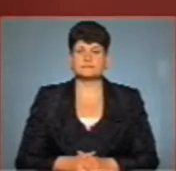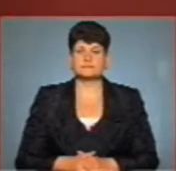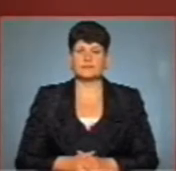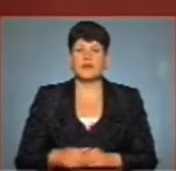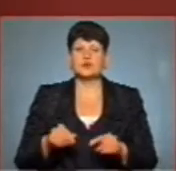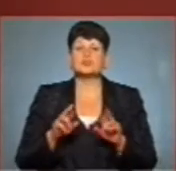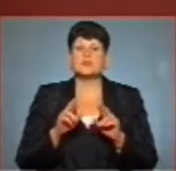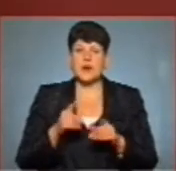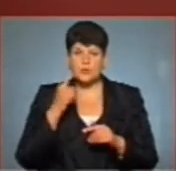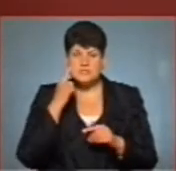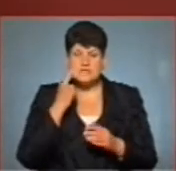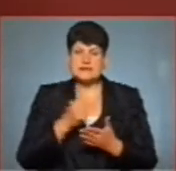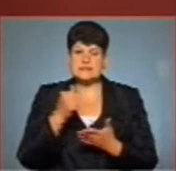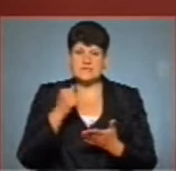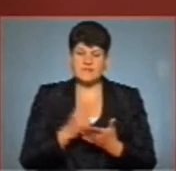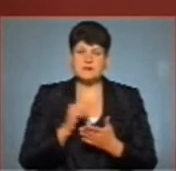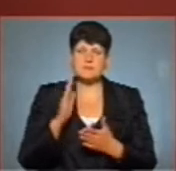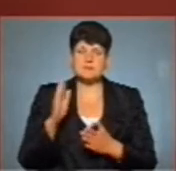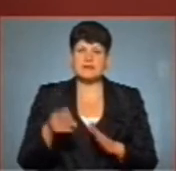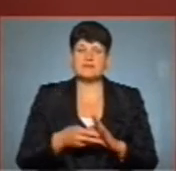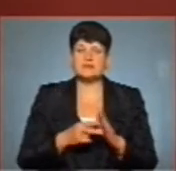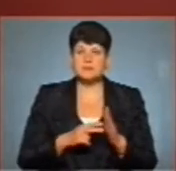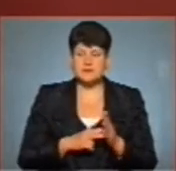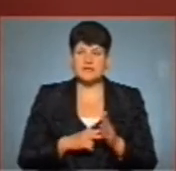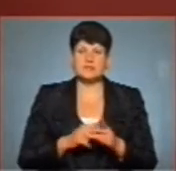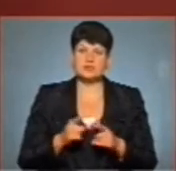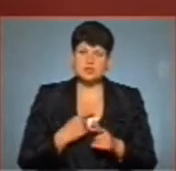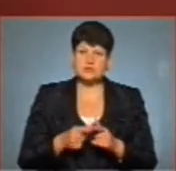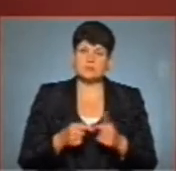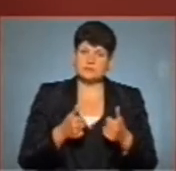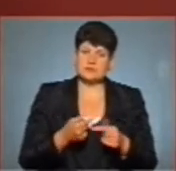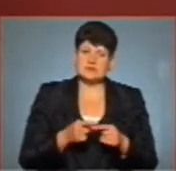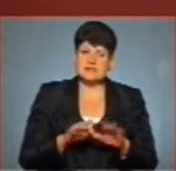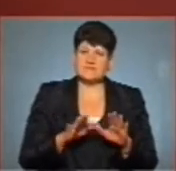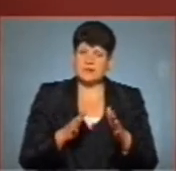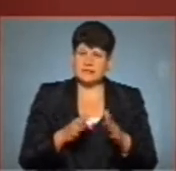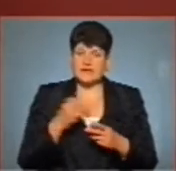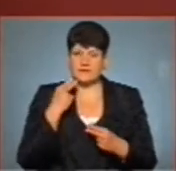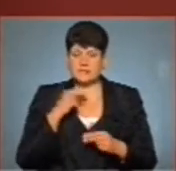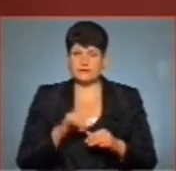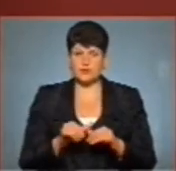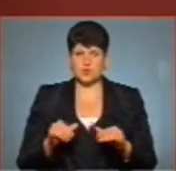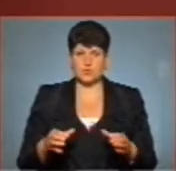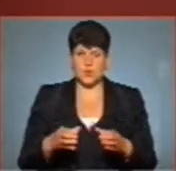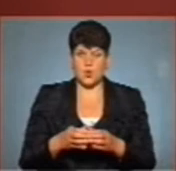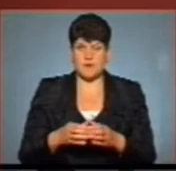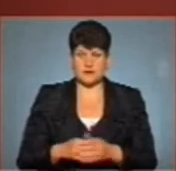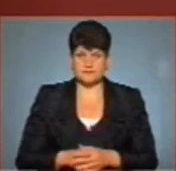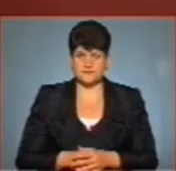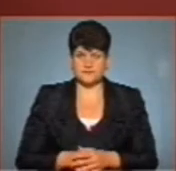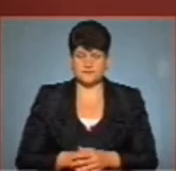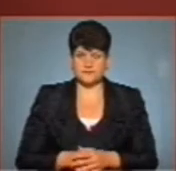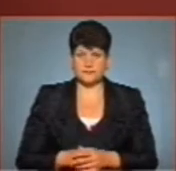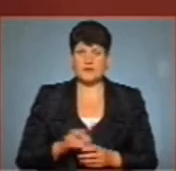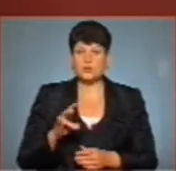Тож, як оцінюєте затверджений перспективний план? Чи вдалий цей варіант, на вашу думку, для ефективного розвитку громад?